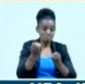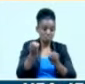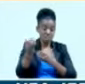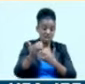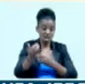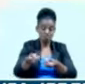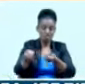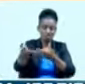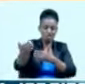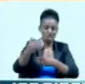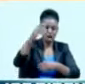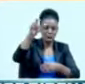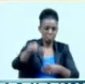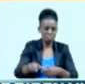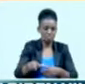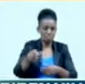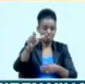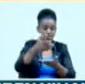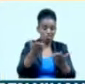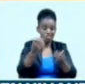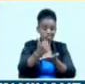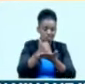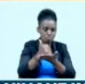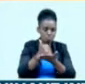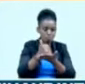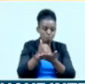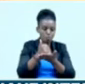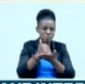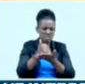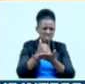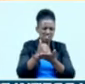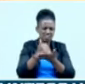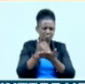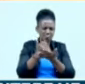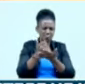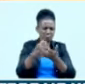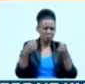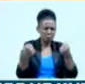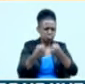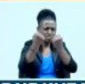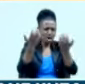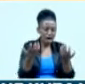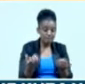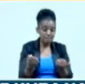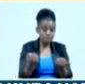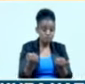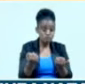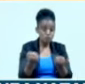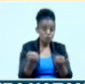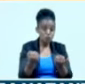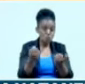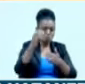nyine abaturage. Umuntu wese biramufasha ari uwakoze impanuka